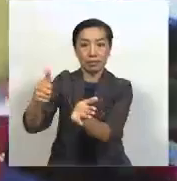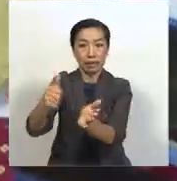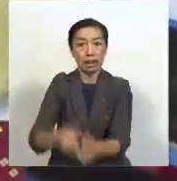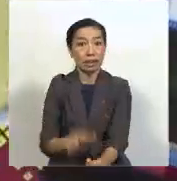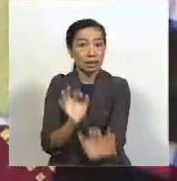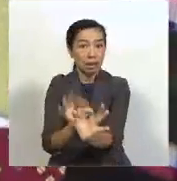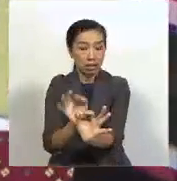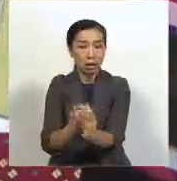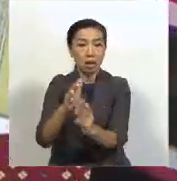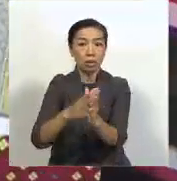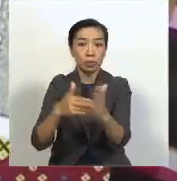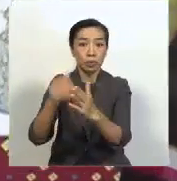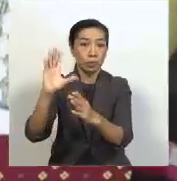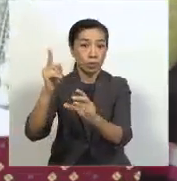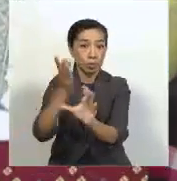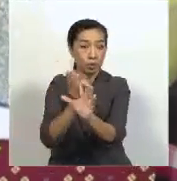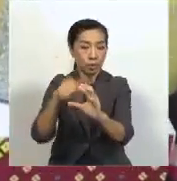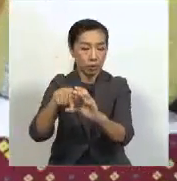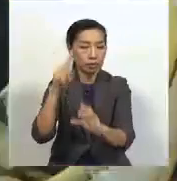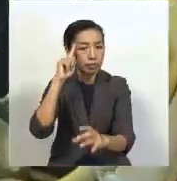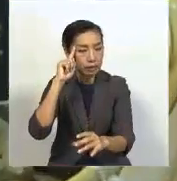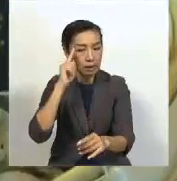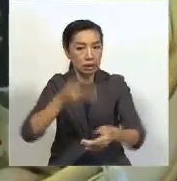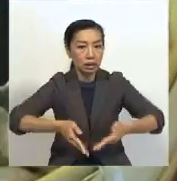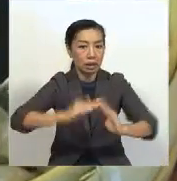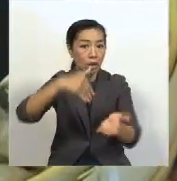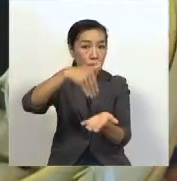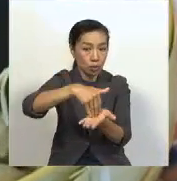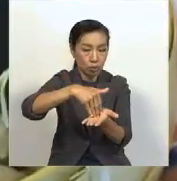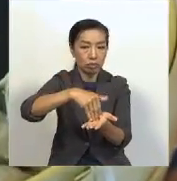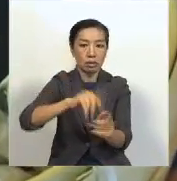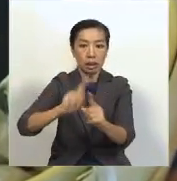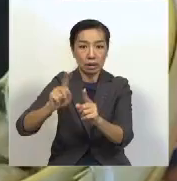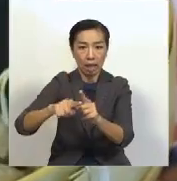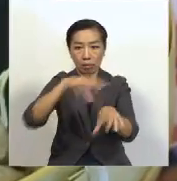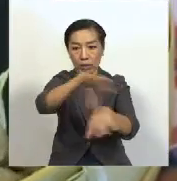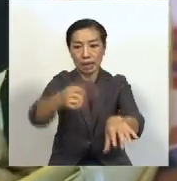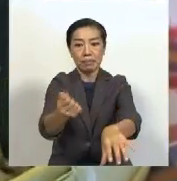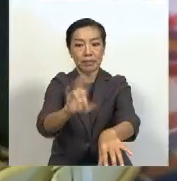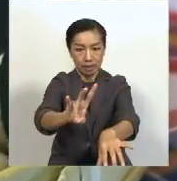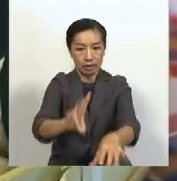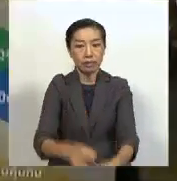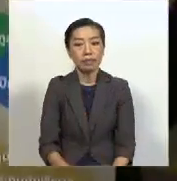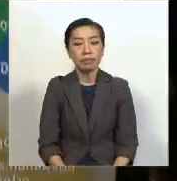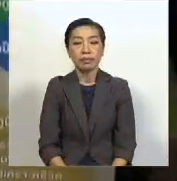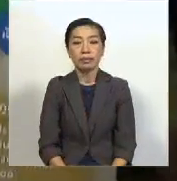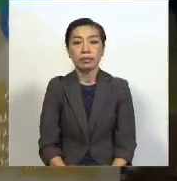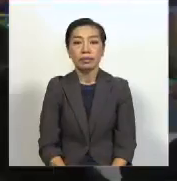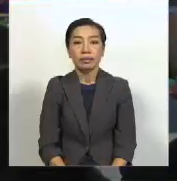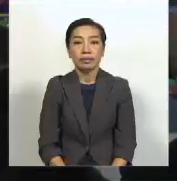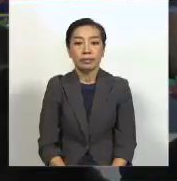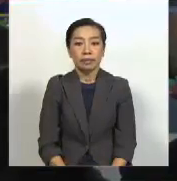การจัดตั้งศูนย์ยกระดับคุณภาพชีวิตเศรษฐกิจฐานราก17ศูนย์ค่ะ ค่ะนอกจากนี้ท่านรองนายกรัฐมน